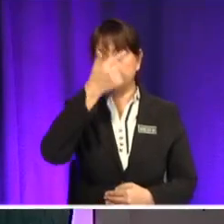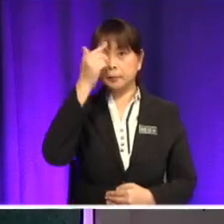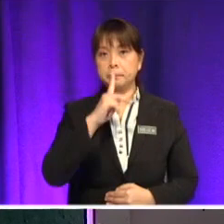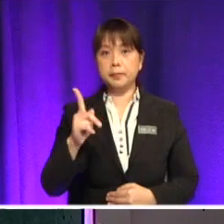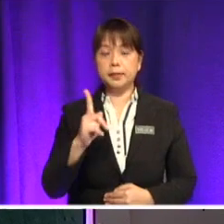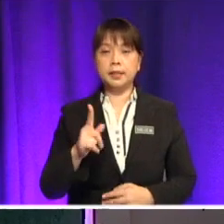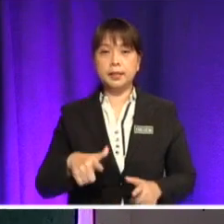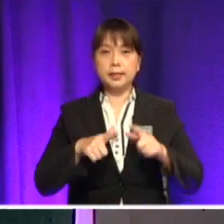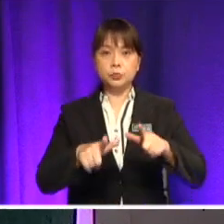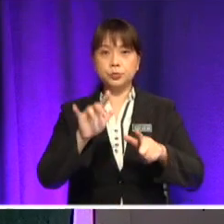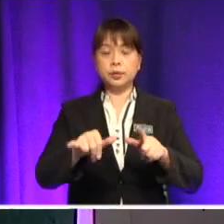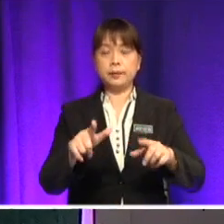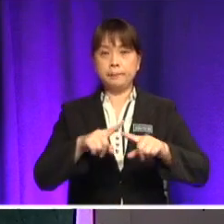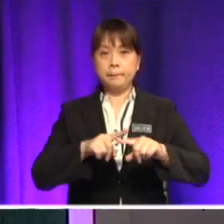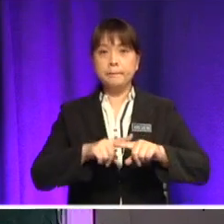pertama